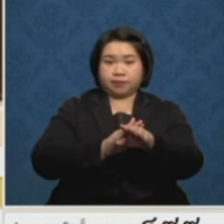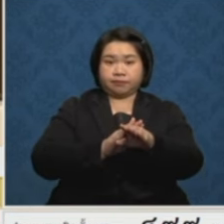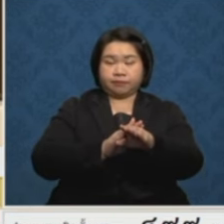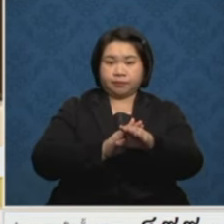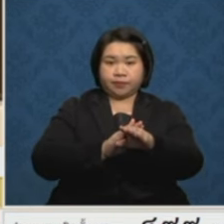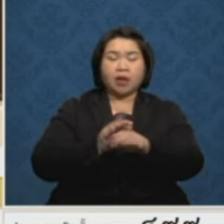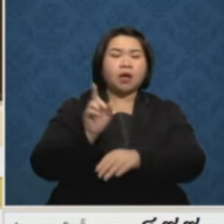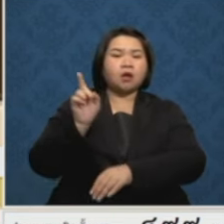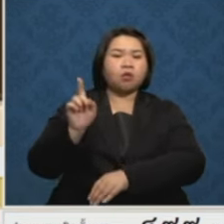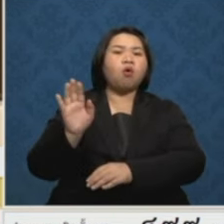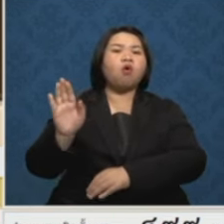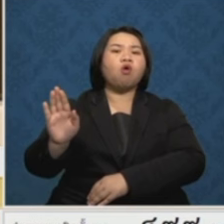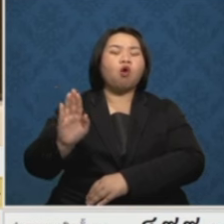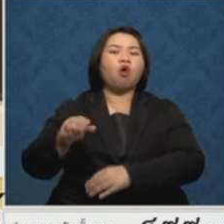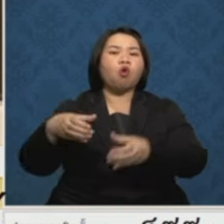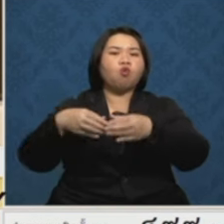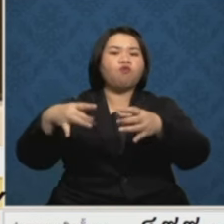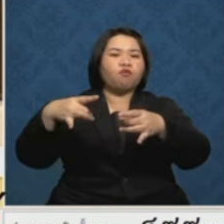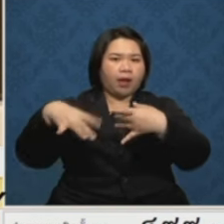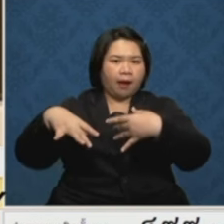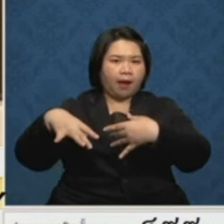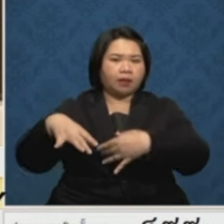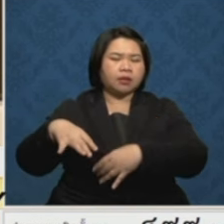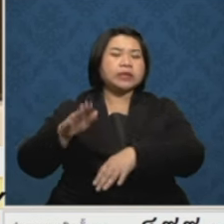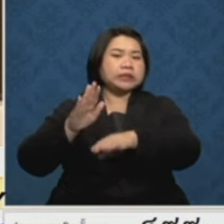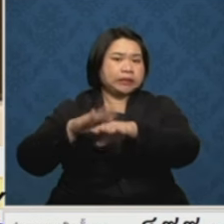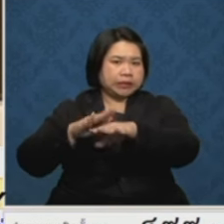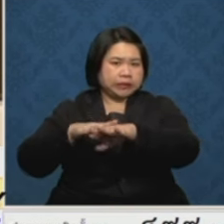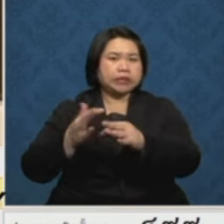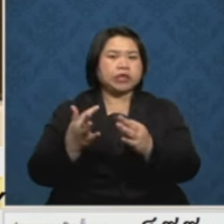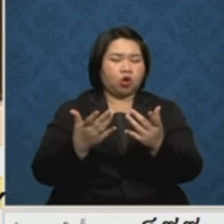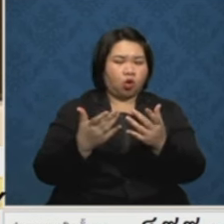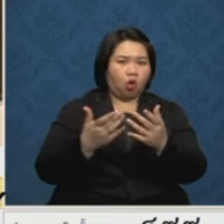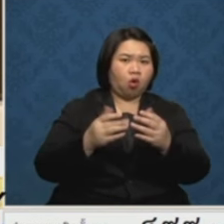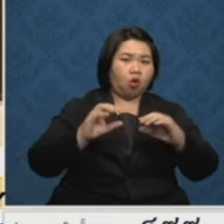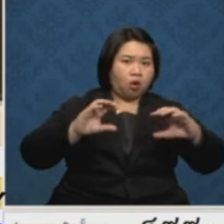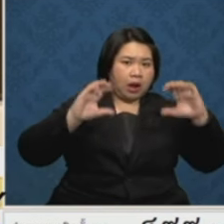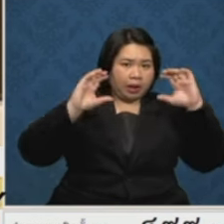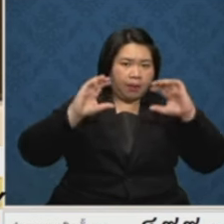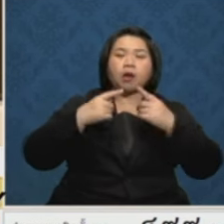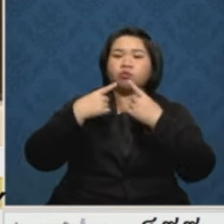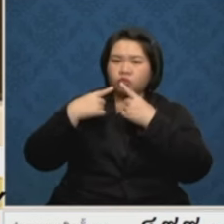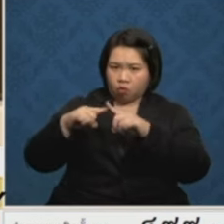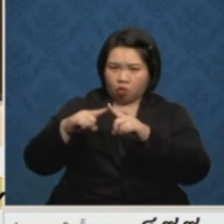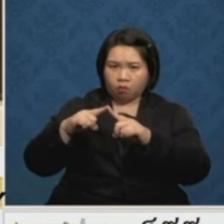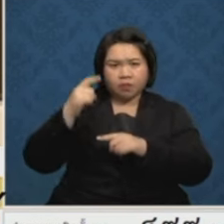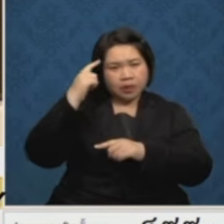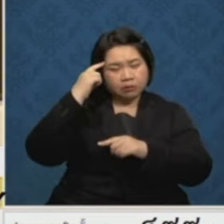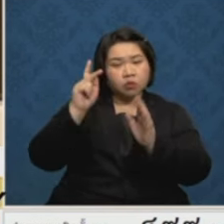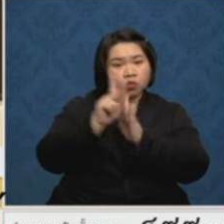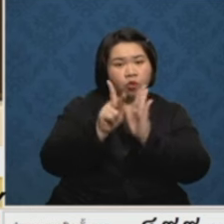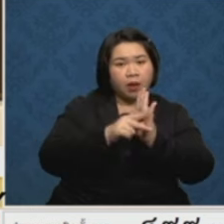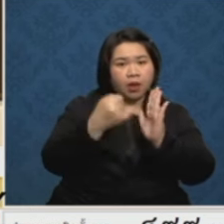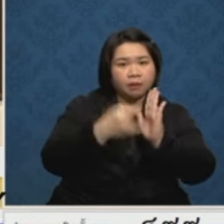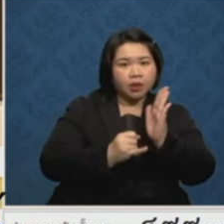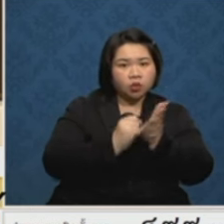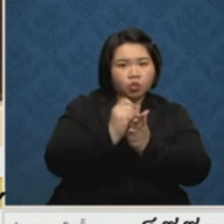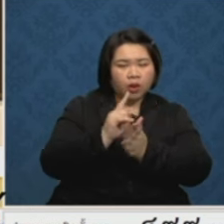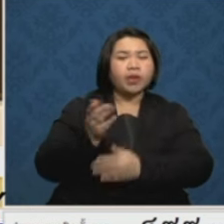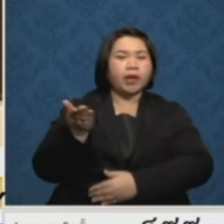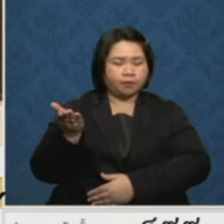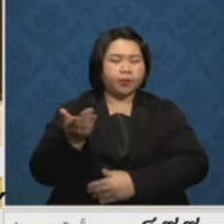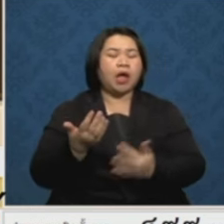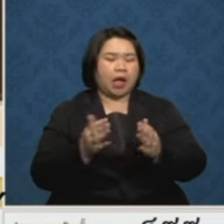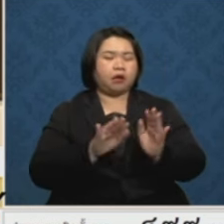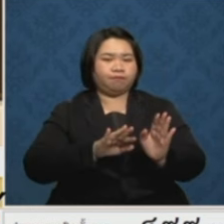าวหานะครับก็รัฐบาลเดี๋ยวรัฐบาลจะได้ตอบนะครับว่ามันผิดกฎหมายหรือไม่ยังไงนะครับเชิญท่านสิริกัญญาต่อเล